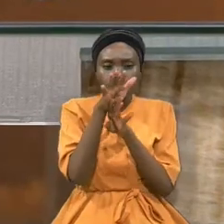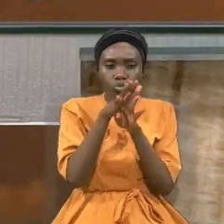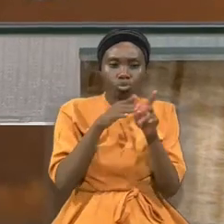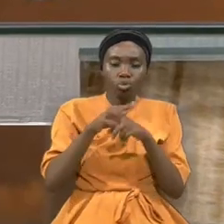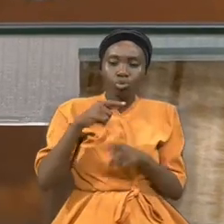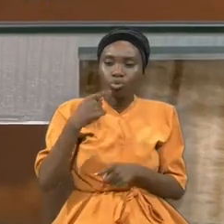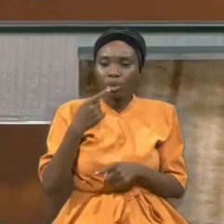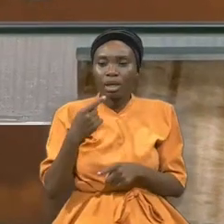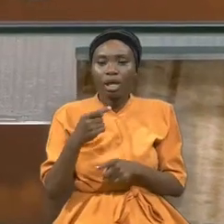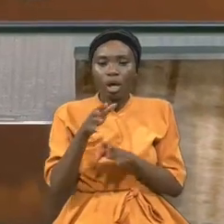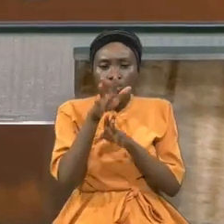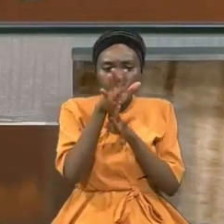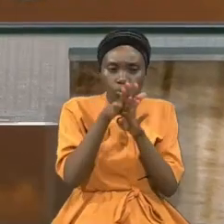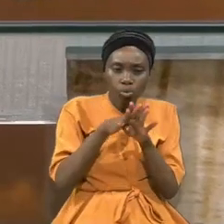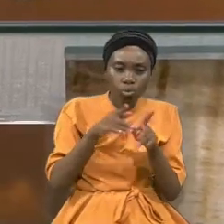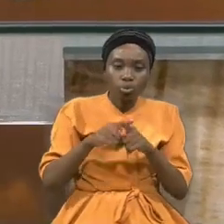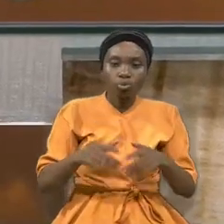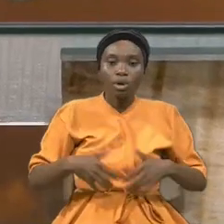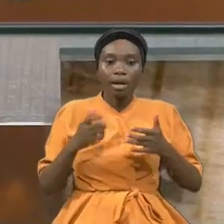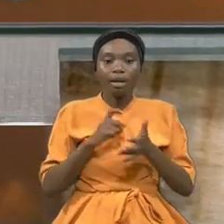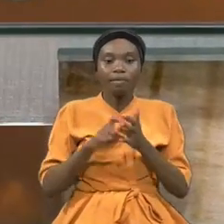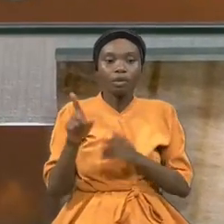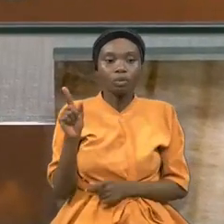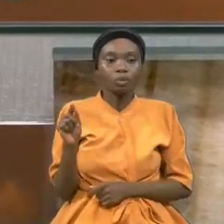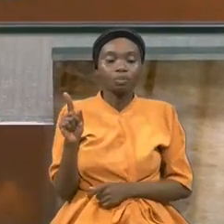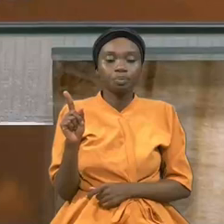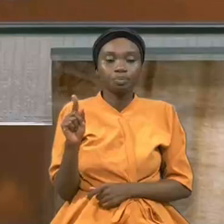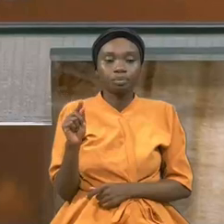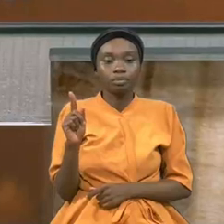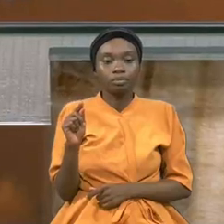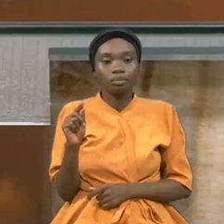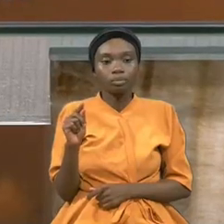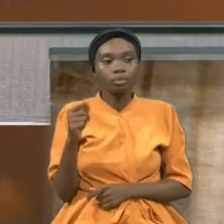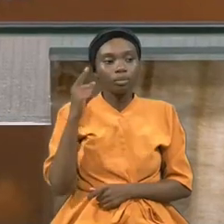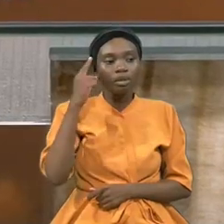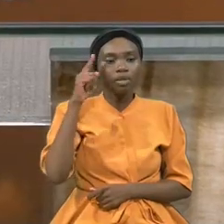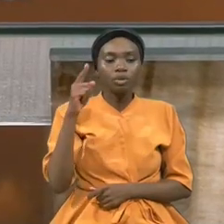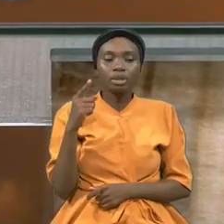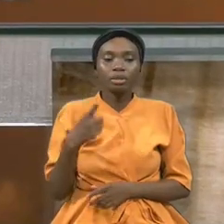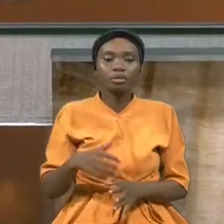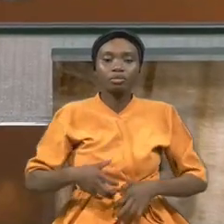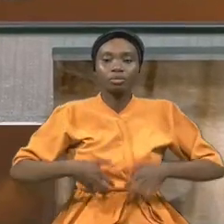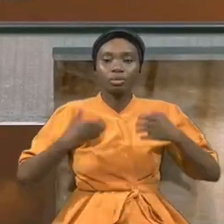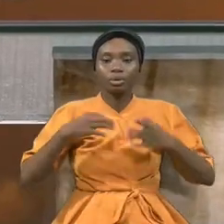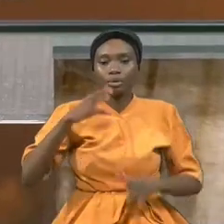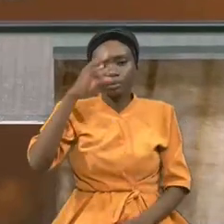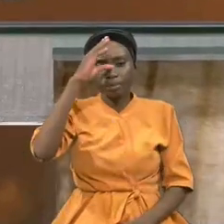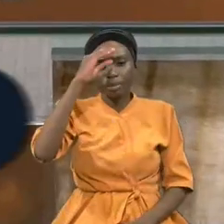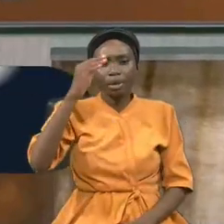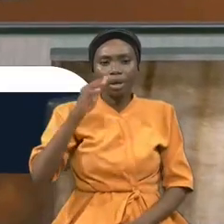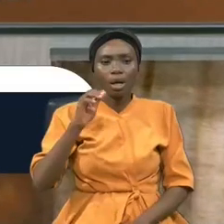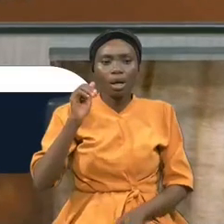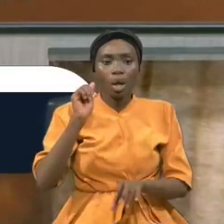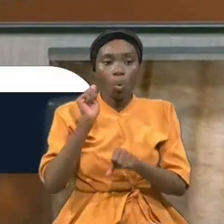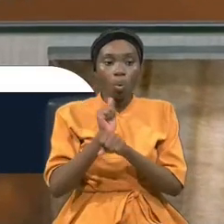lent à parler, lent à se mettre en colère. Verset 20. Car la colère de l'homme